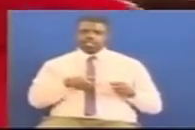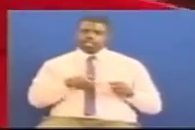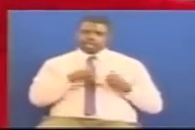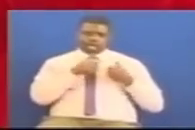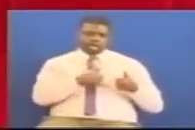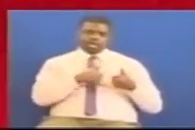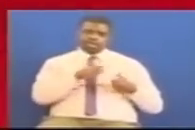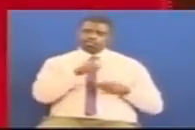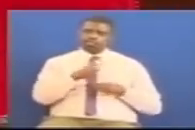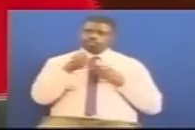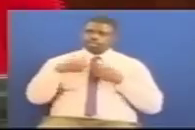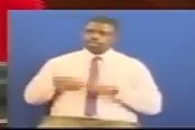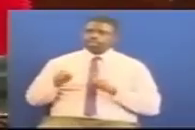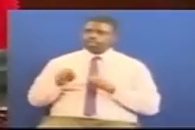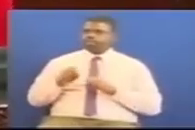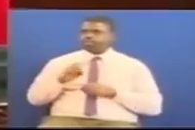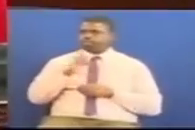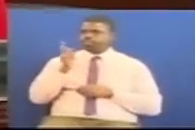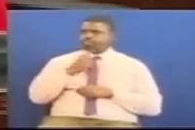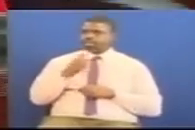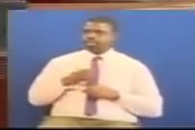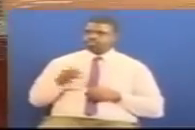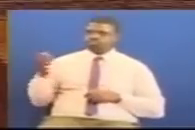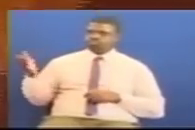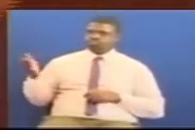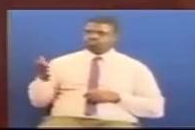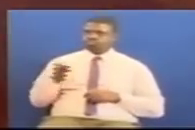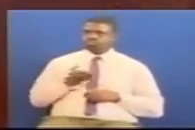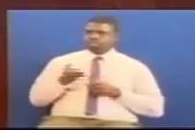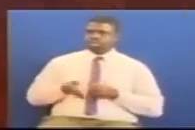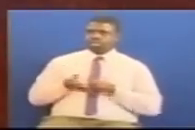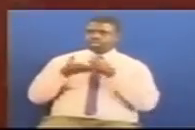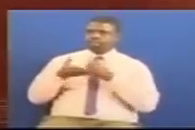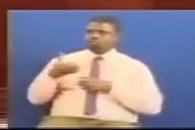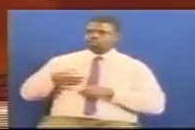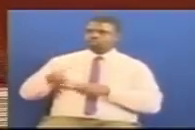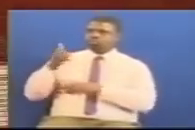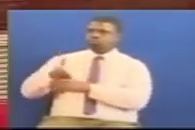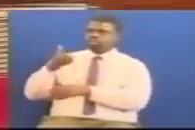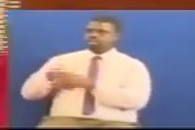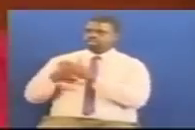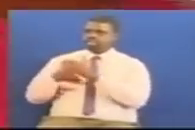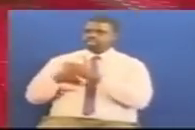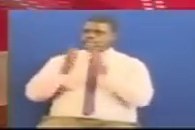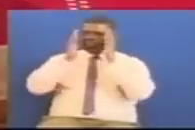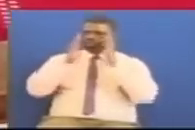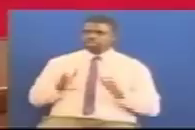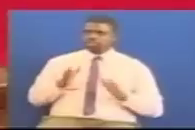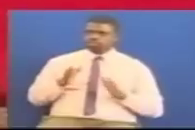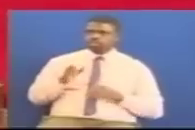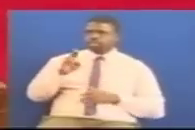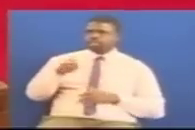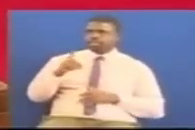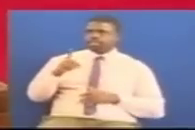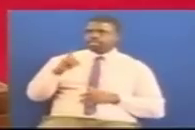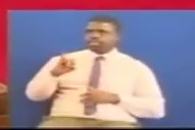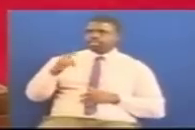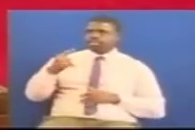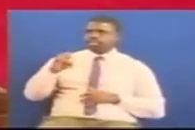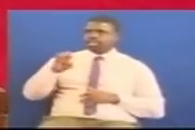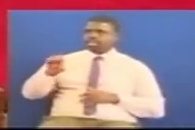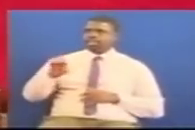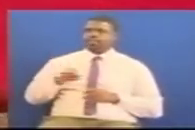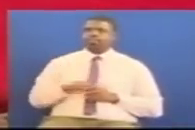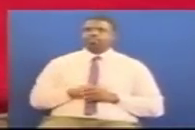itatekelezwa? Swali hilo linaenda kujibiwa na Naibu Waziri wa Ujenzi Mheshimiwa Atashasta Nditie. Nditie.